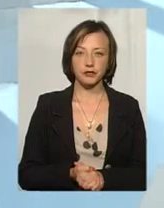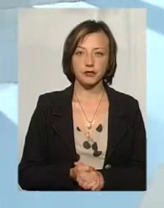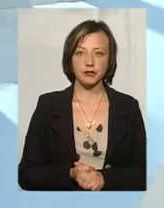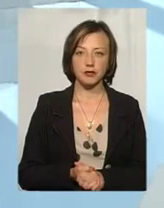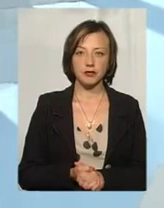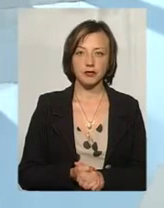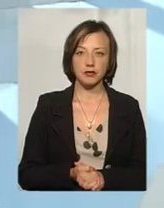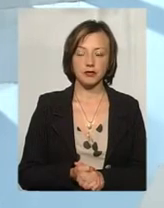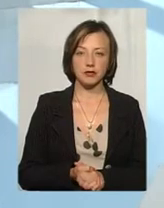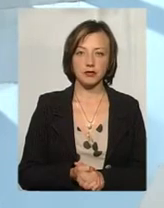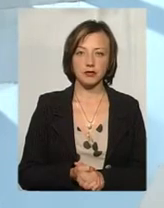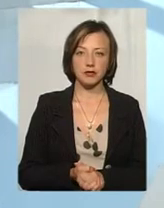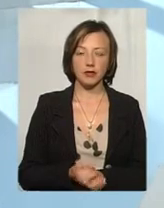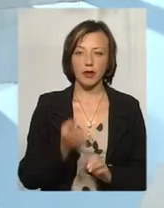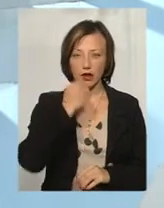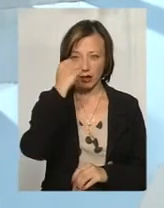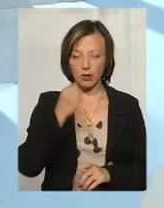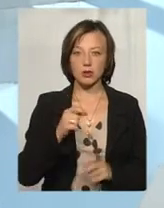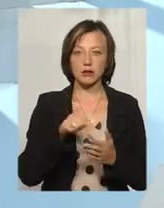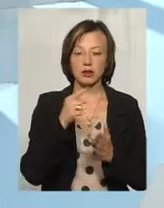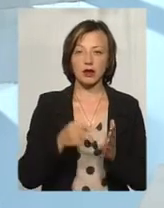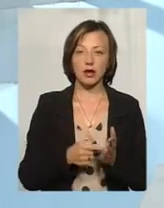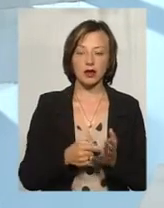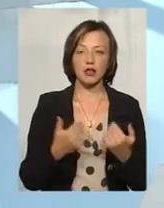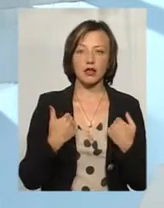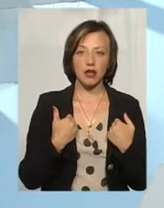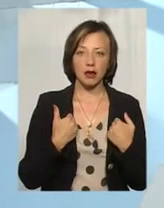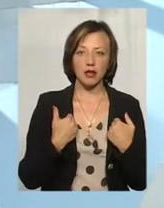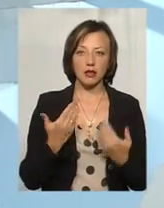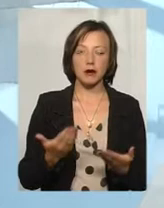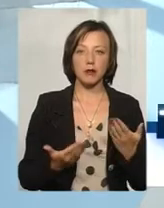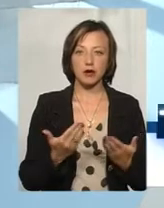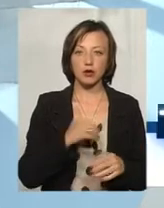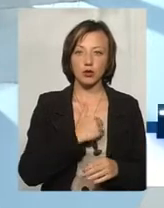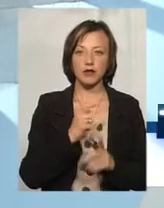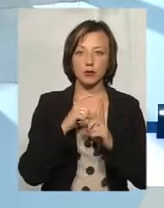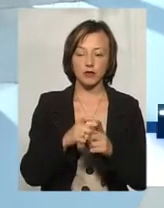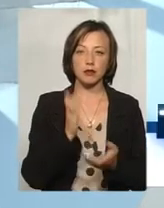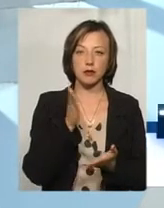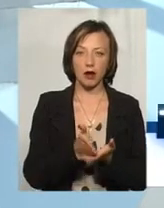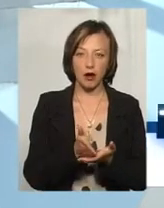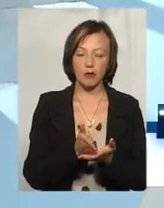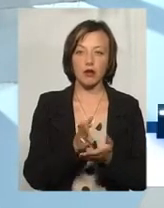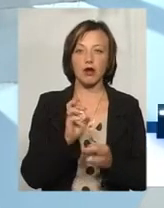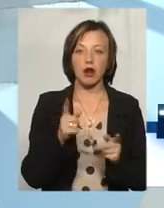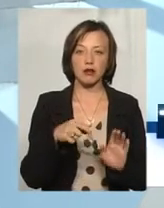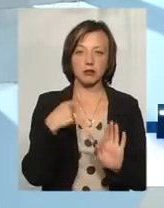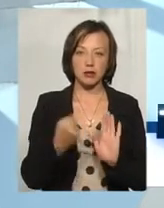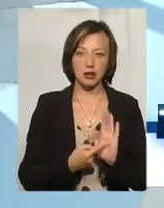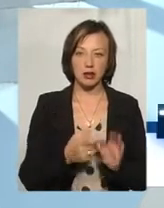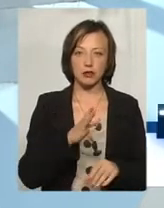запитання. Відповідно, тут я, напевно, що хотів відповісти прямо, так як було задано